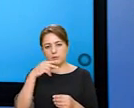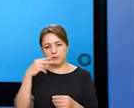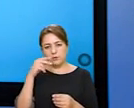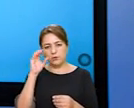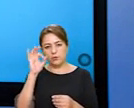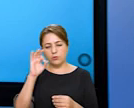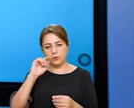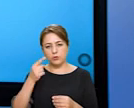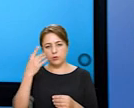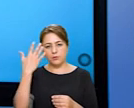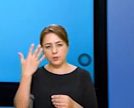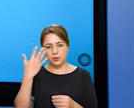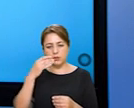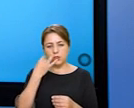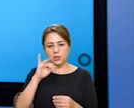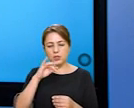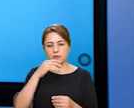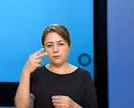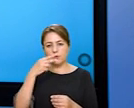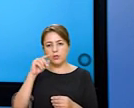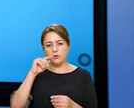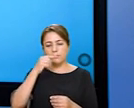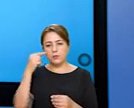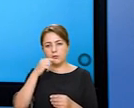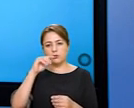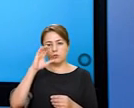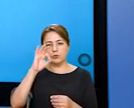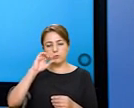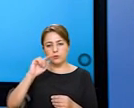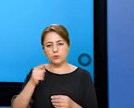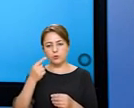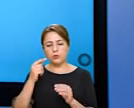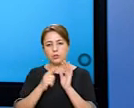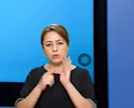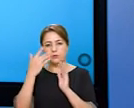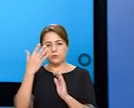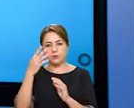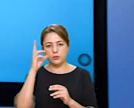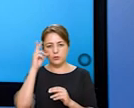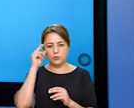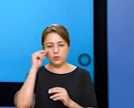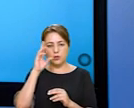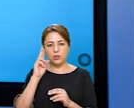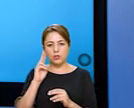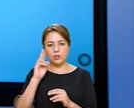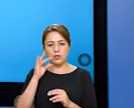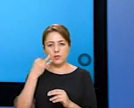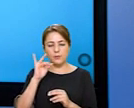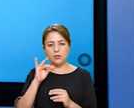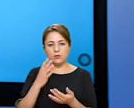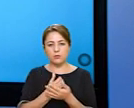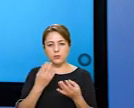барабар 0,10-5, Y барабар минус 0,75 де сон қиматыны топын.